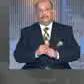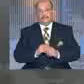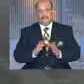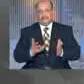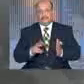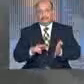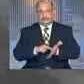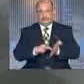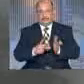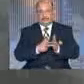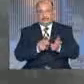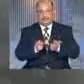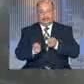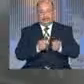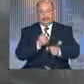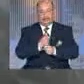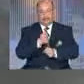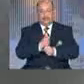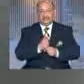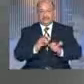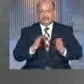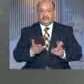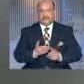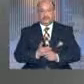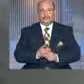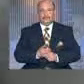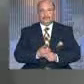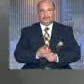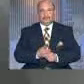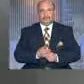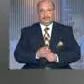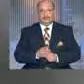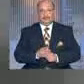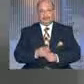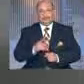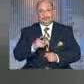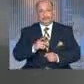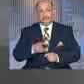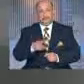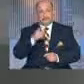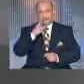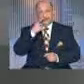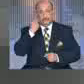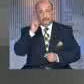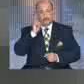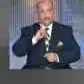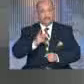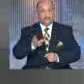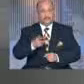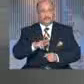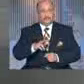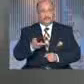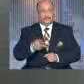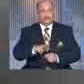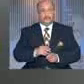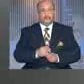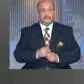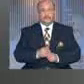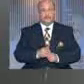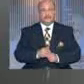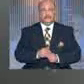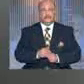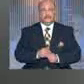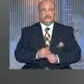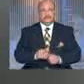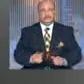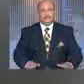أفكار مشاريعهم بموافقة الاتحاد التونسي للتضامن الاجتماعي والبنك الدولي على تمويلها وإنجازها في قطاعات